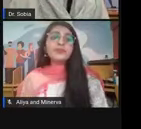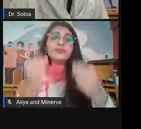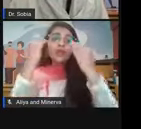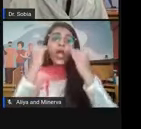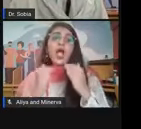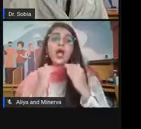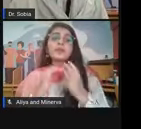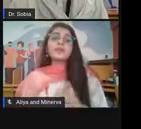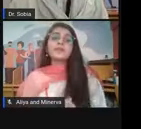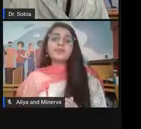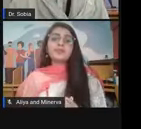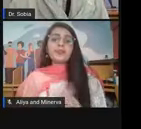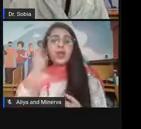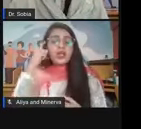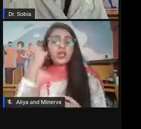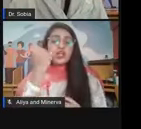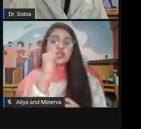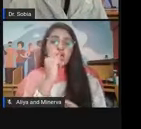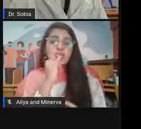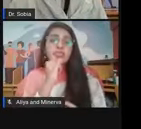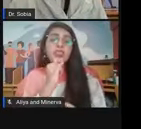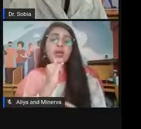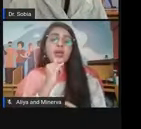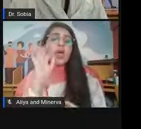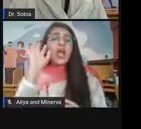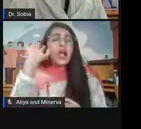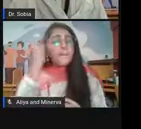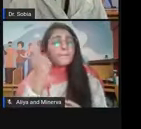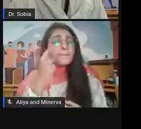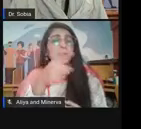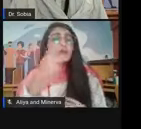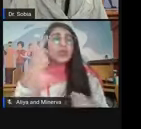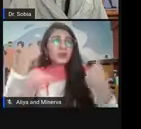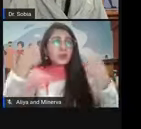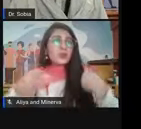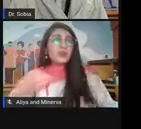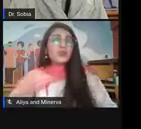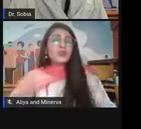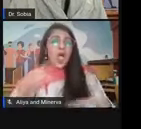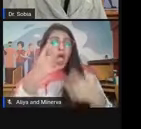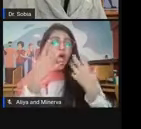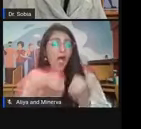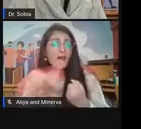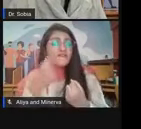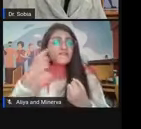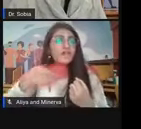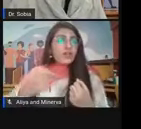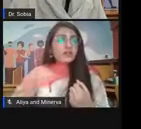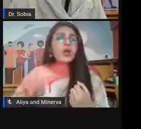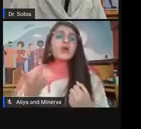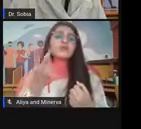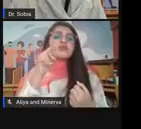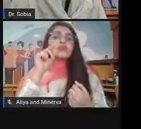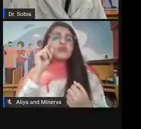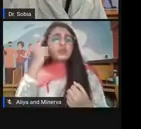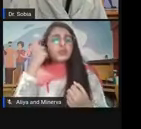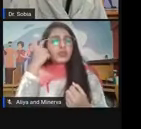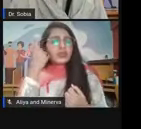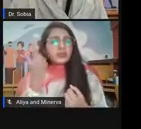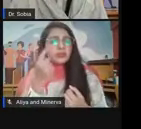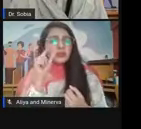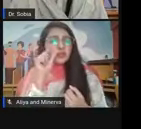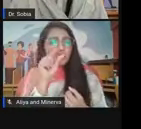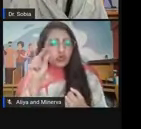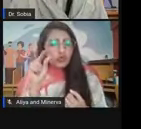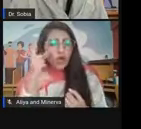अनदर सिम्टम इज निपल चेंज. नॉर्मली जो बॉडी ब्रेस्ट के साथ निपल होती है इट हैज इट्स नॉर्मल शेप, आइदर इट्स